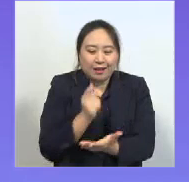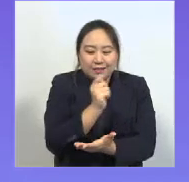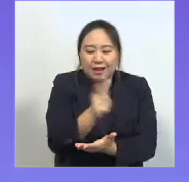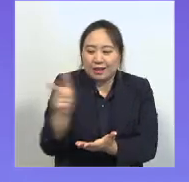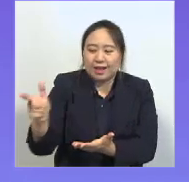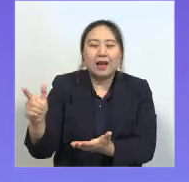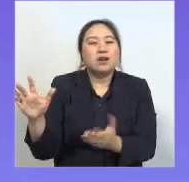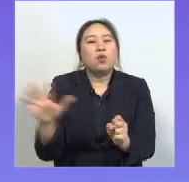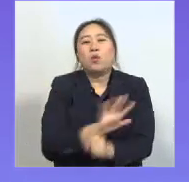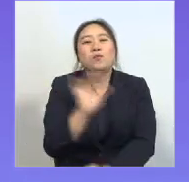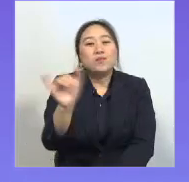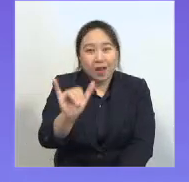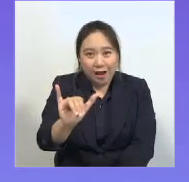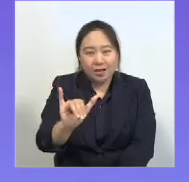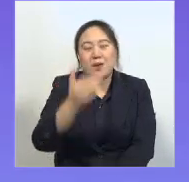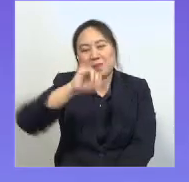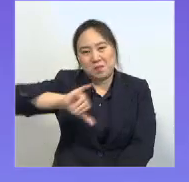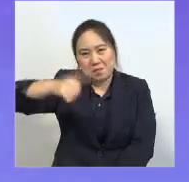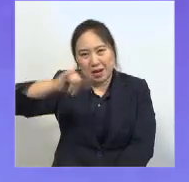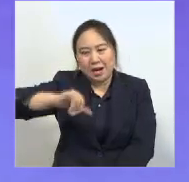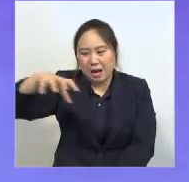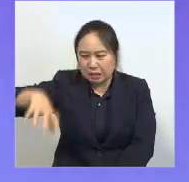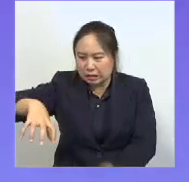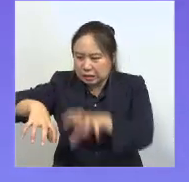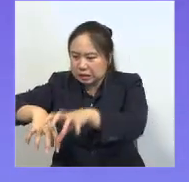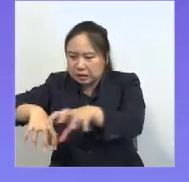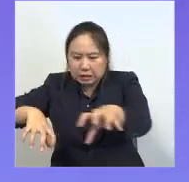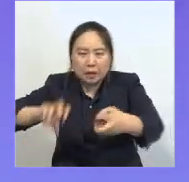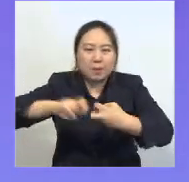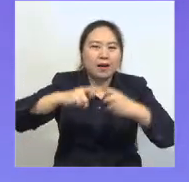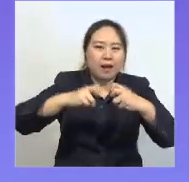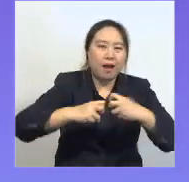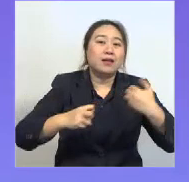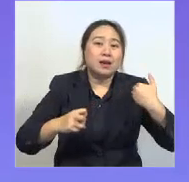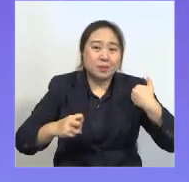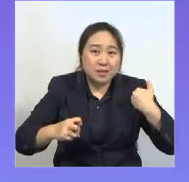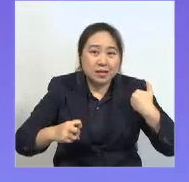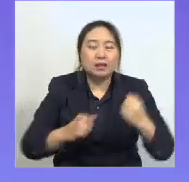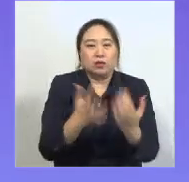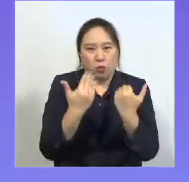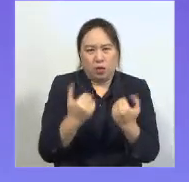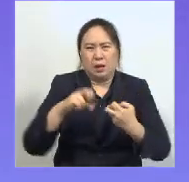เรื่องของการค่าเวรคืนเนี่ยเพราะว่าบางพื้นที่ก็อาจจะยังมีปัญหาอยู่บ้างนะคะ ใช่ค่ะหนึ่งพื้นที่